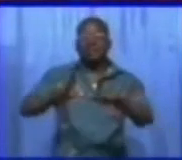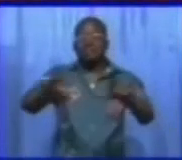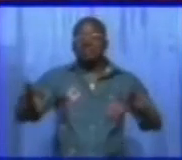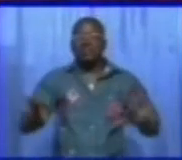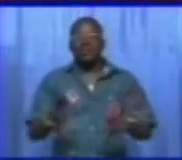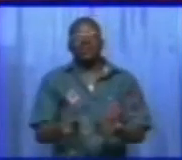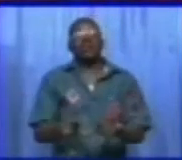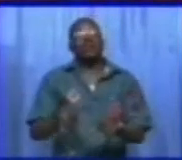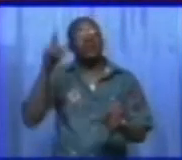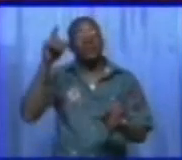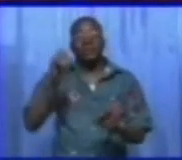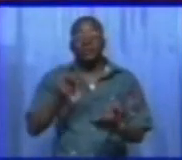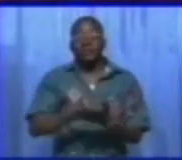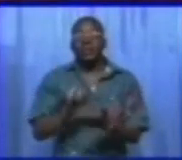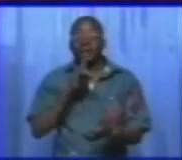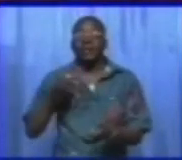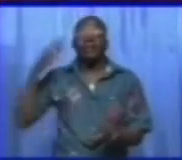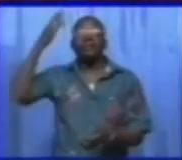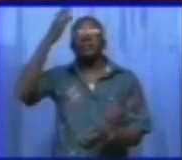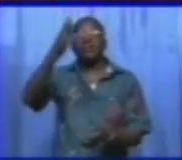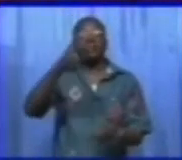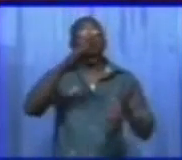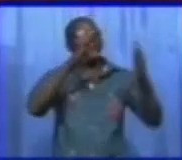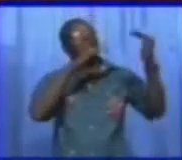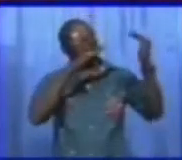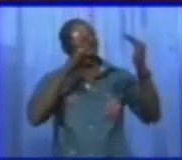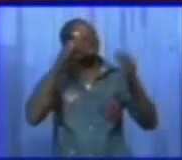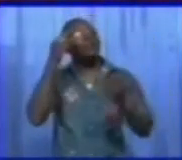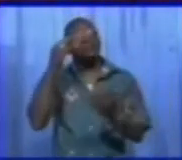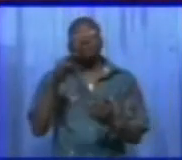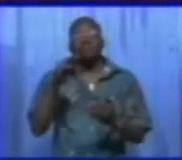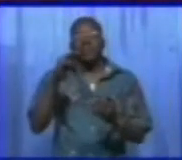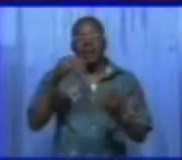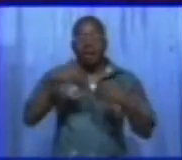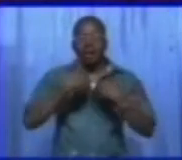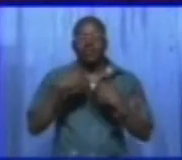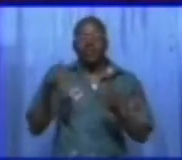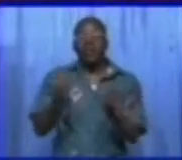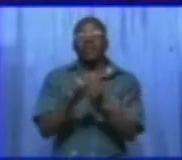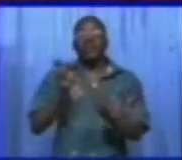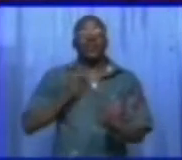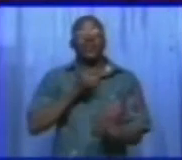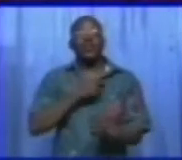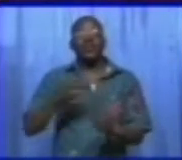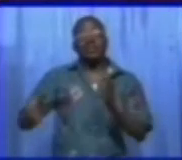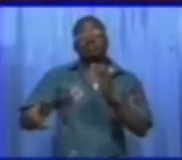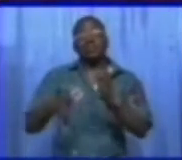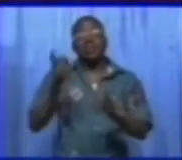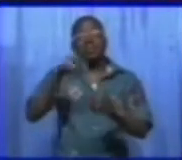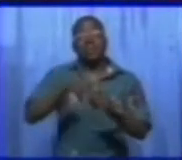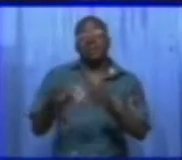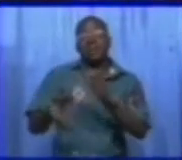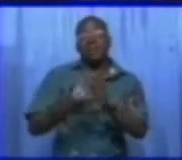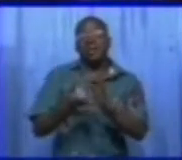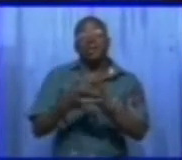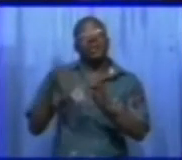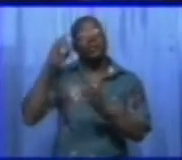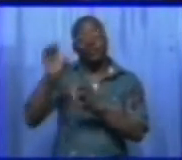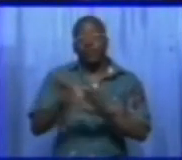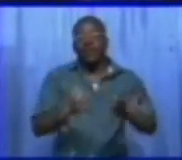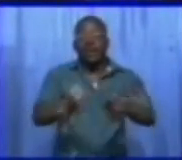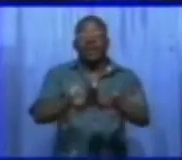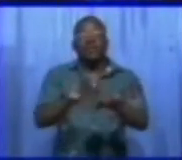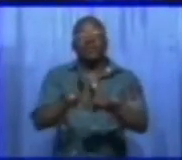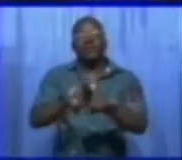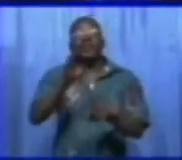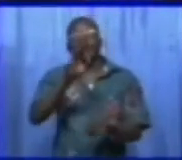l'écho que cela fera et espérer fondamentalement avoir avec nous d'autres partenaires techniques qui emboîteront le pas au